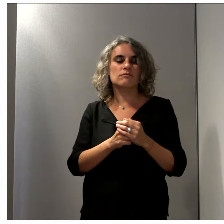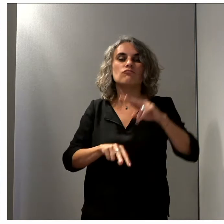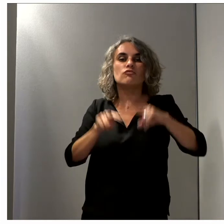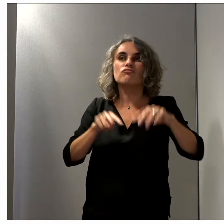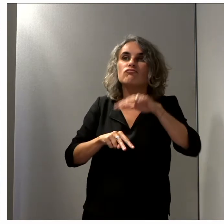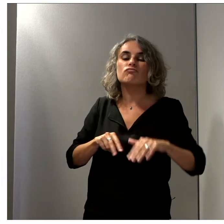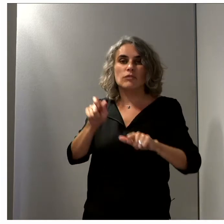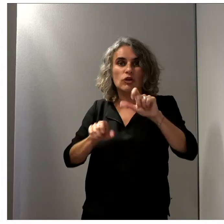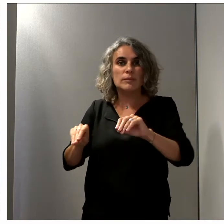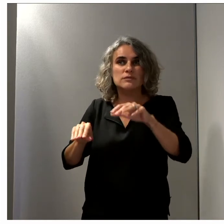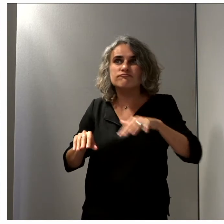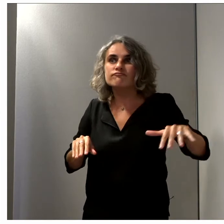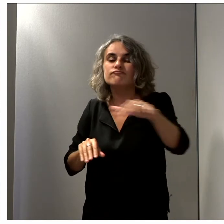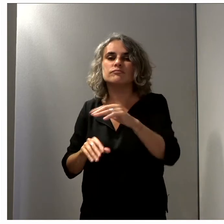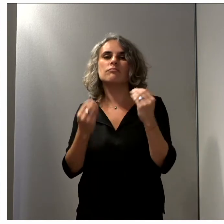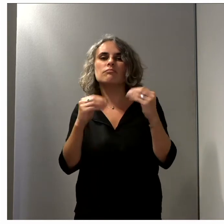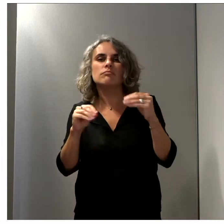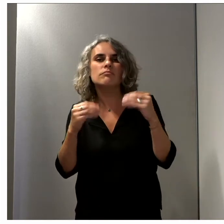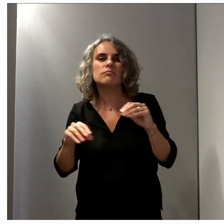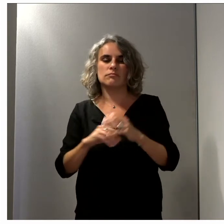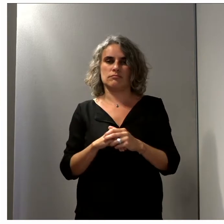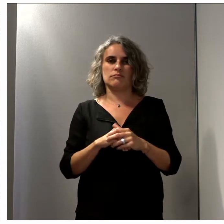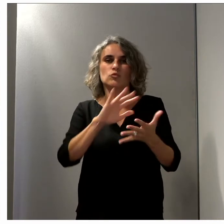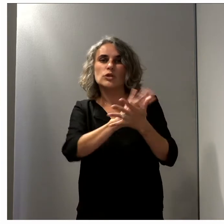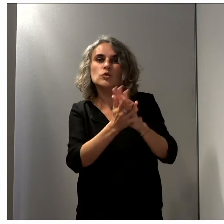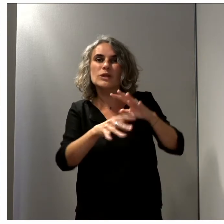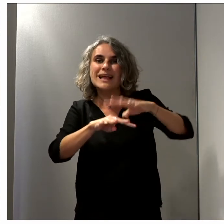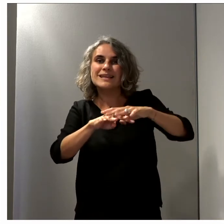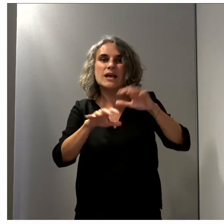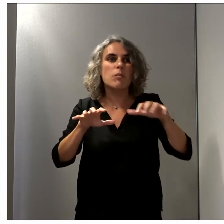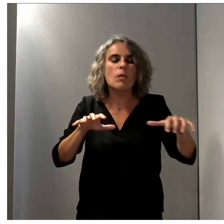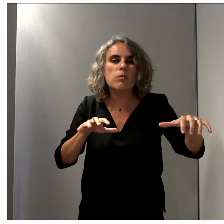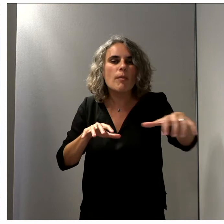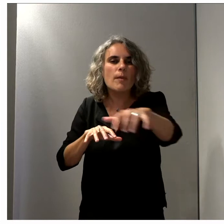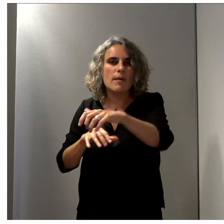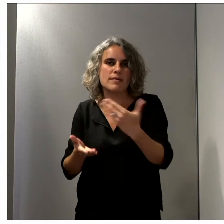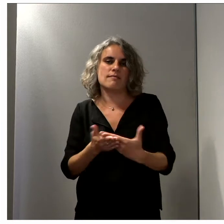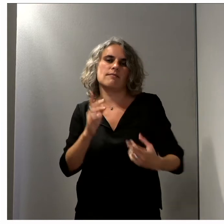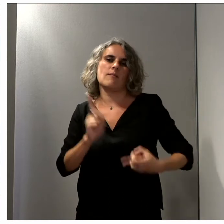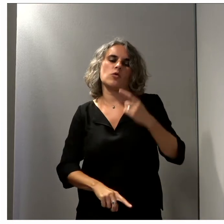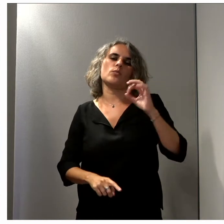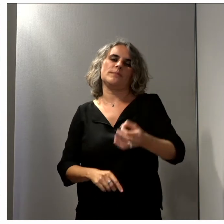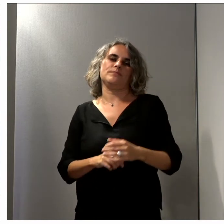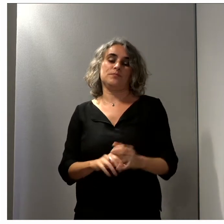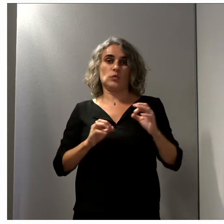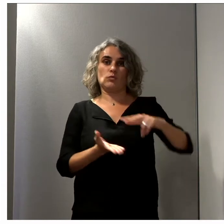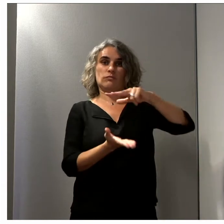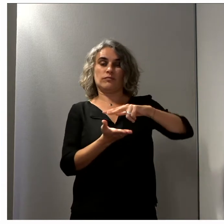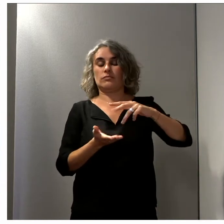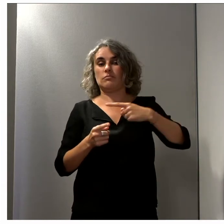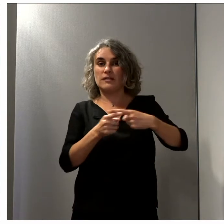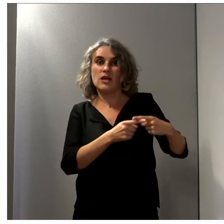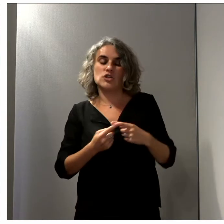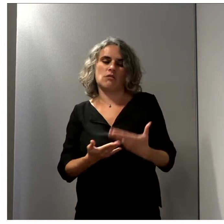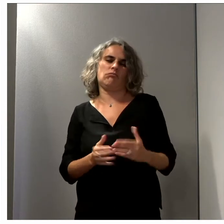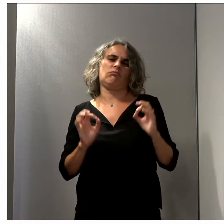commerces de proximité, avec toutes les associations de quartier qui peuvent y avoir autour d'un lieu d'habitation. Et donc l'habitat partagé s'y prête particulièrement